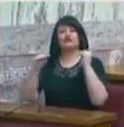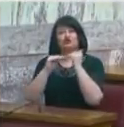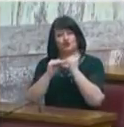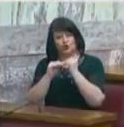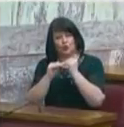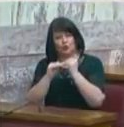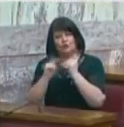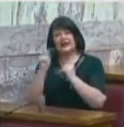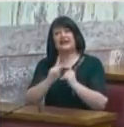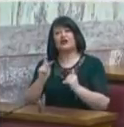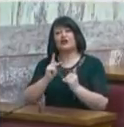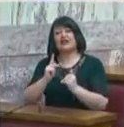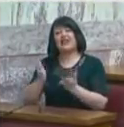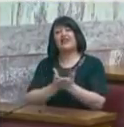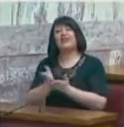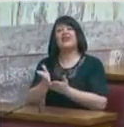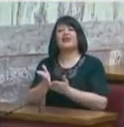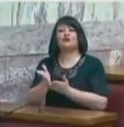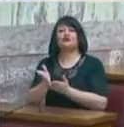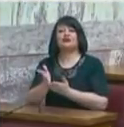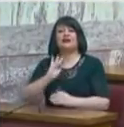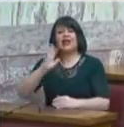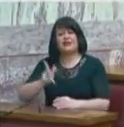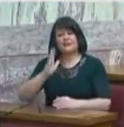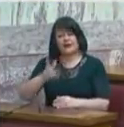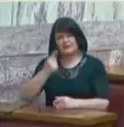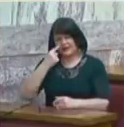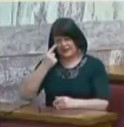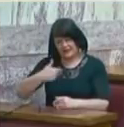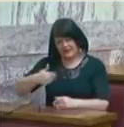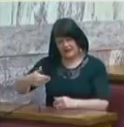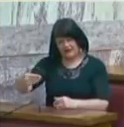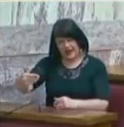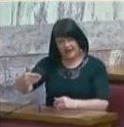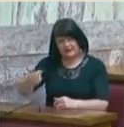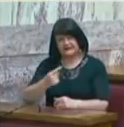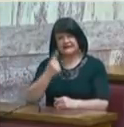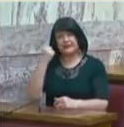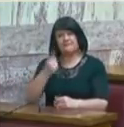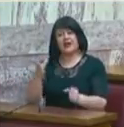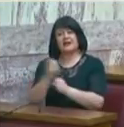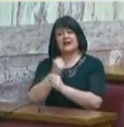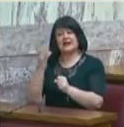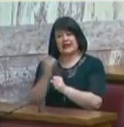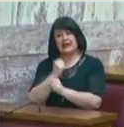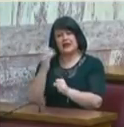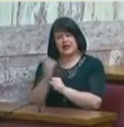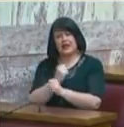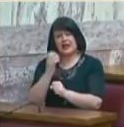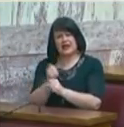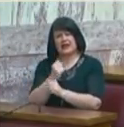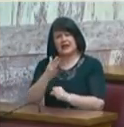της κοινωνικής δικαιοσύνης. Κάθε μέρα που περνάει θα καταγράφουμε και μία νέα νίκη. Νίκη υπέρ